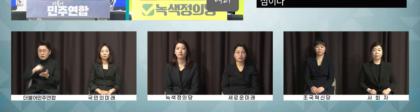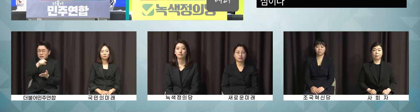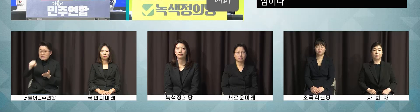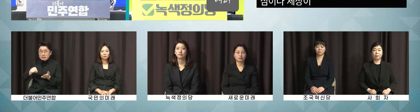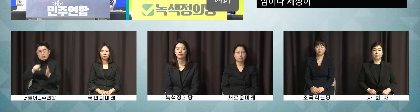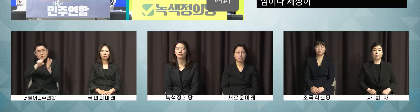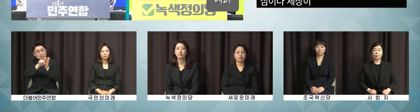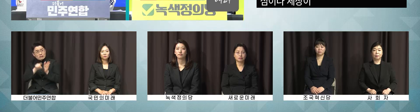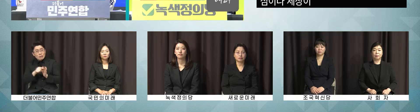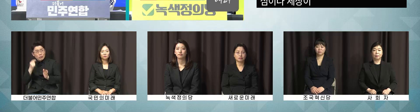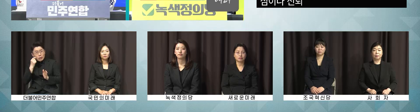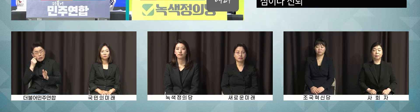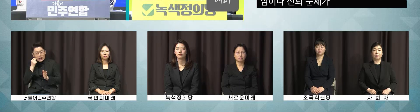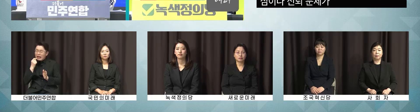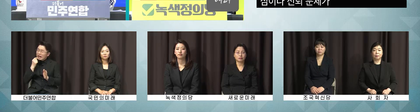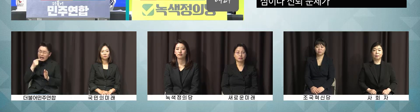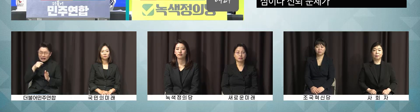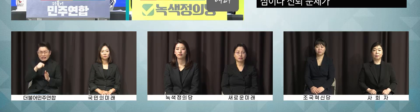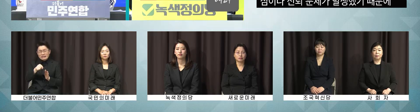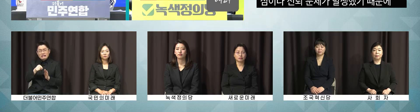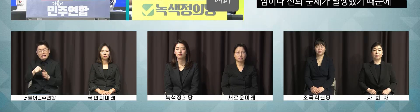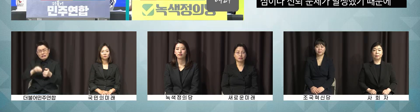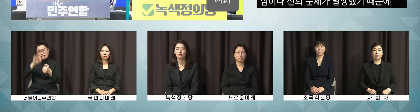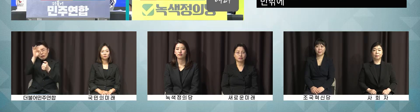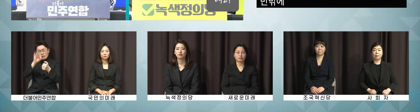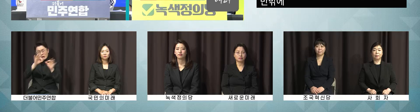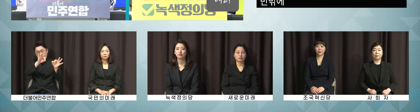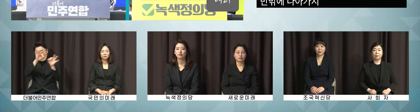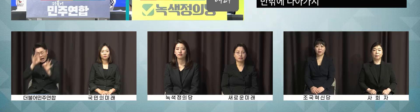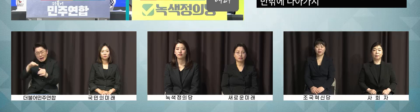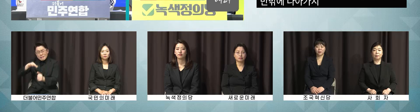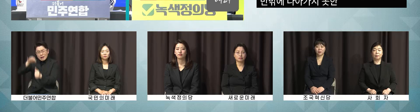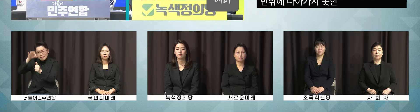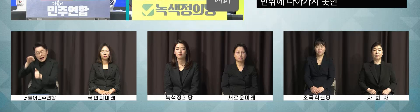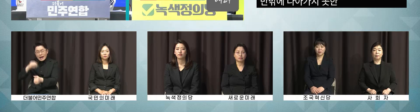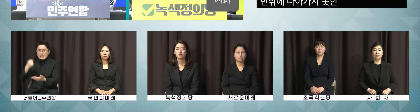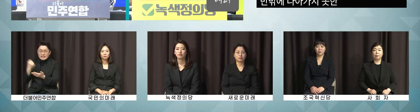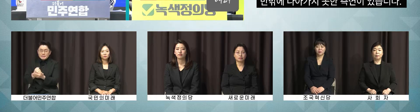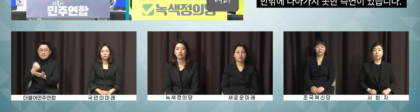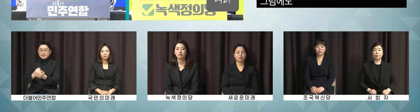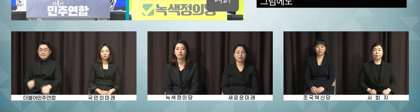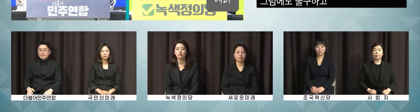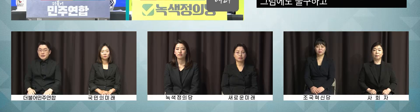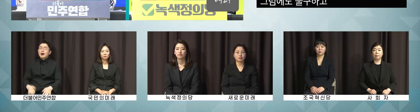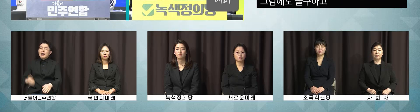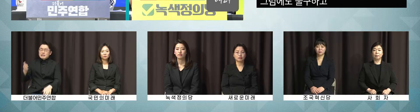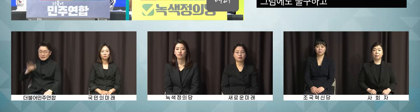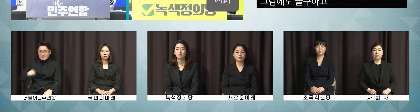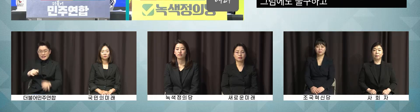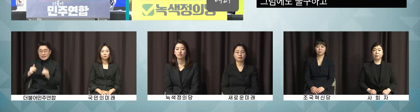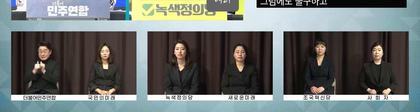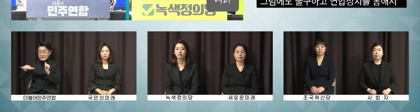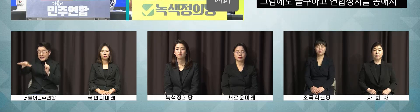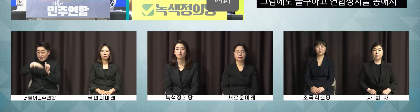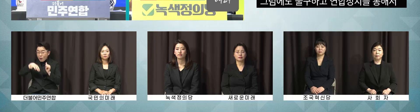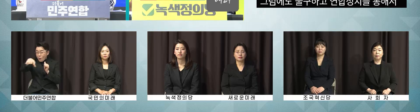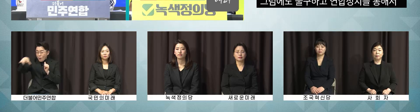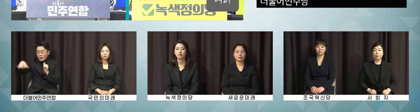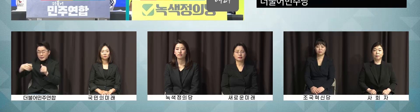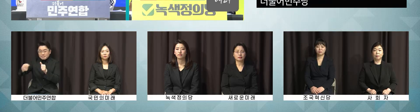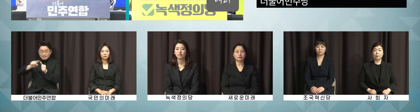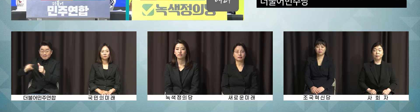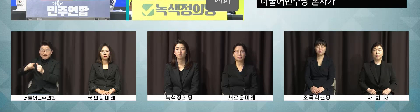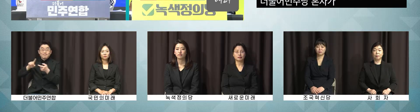발생했기 때문에 절반밖에 나아가지 못했던 측면이 있습니다. 그럼에도 불구하고 연합정치를 통해서 더불어민주당 혼자가 아니라